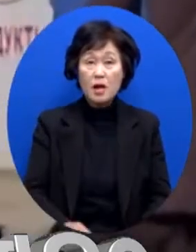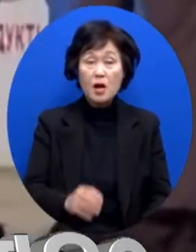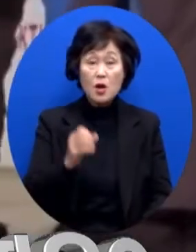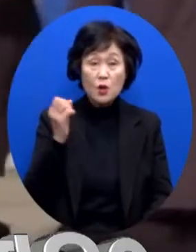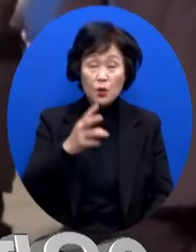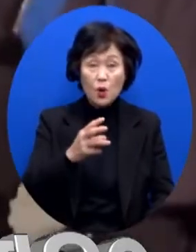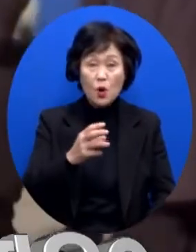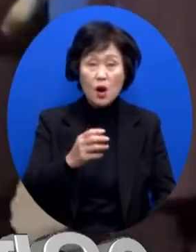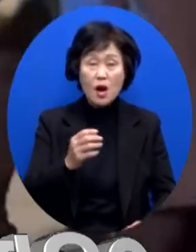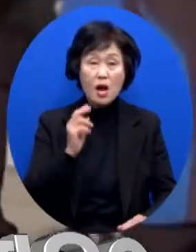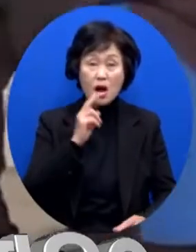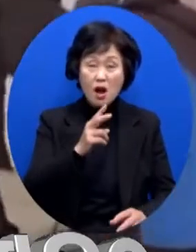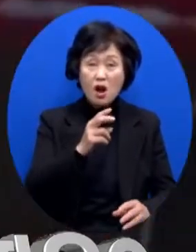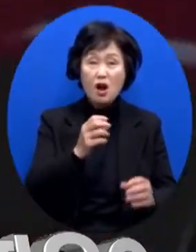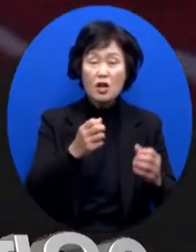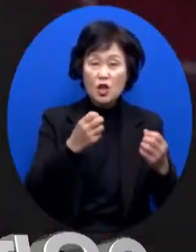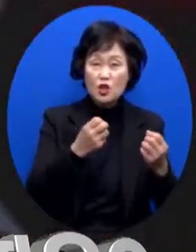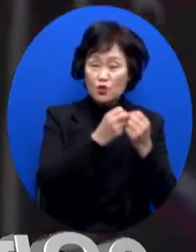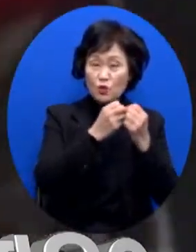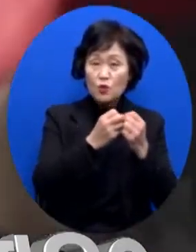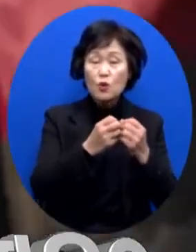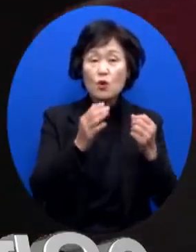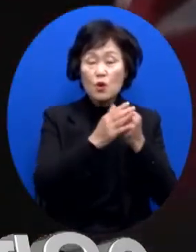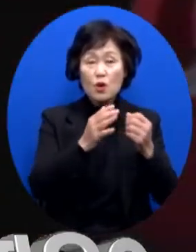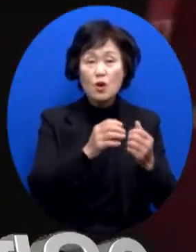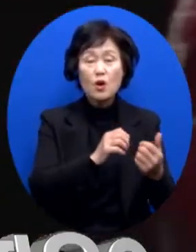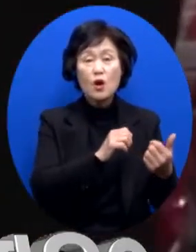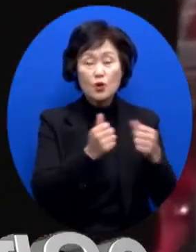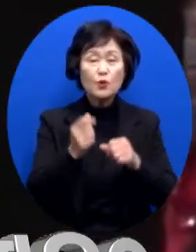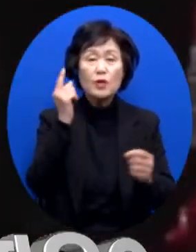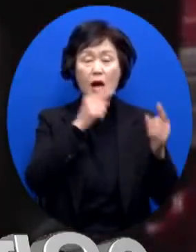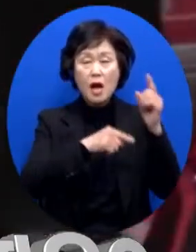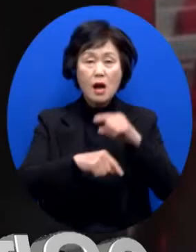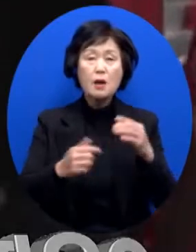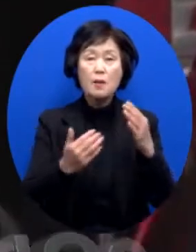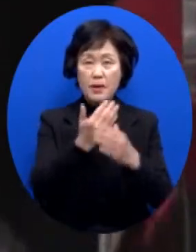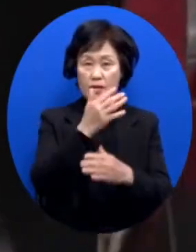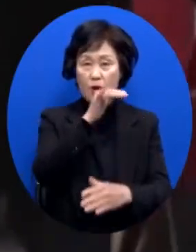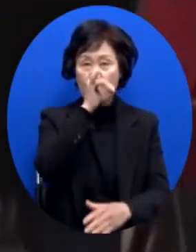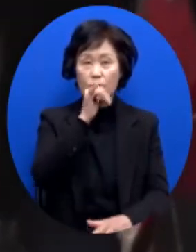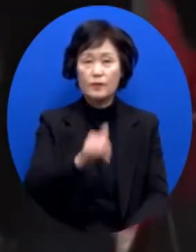사상자도 발생하고 있는 가운데 현재 소식 직접 들어보겠습니다